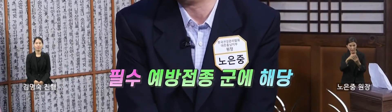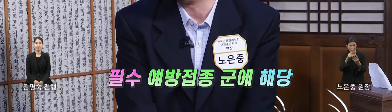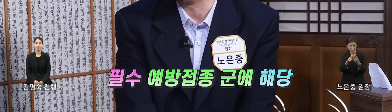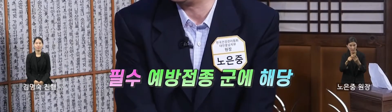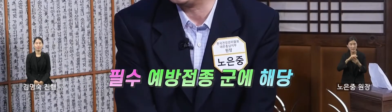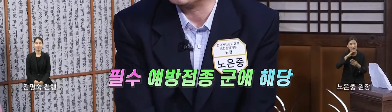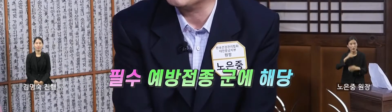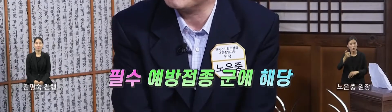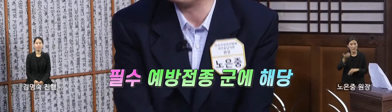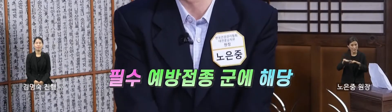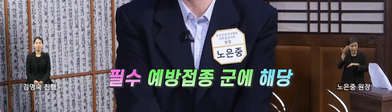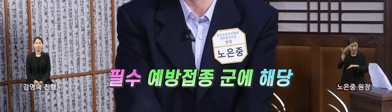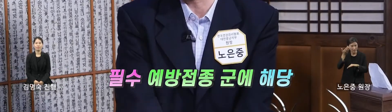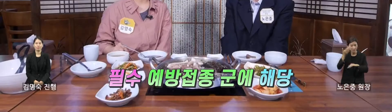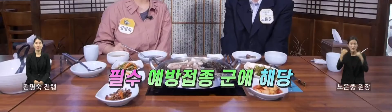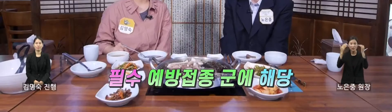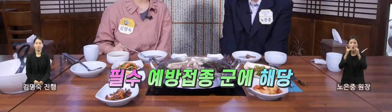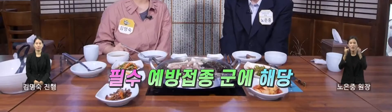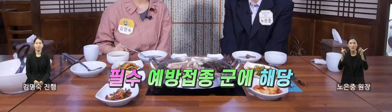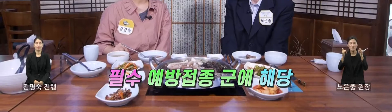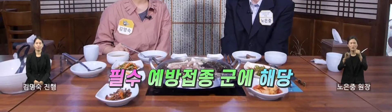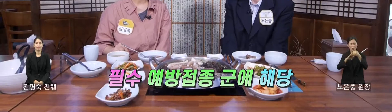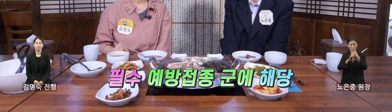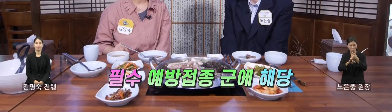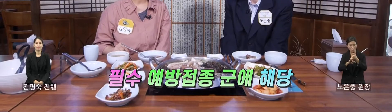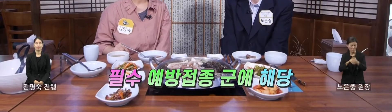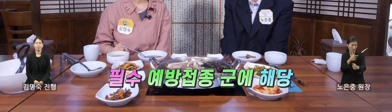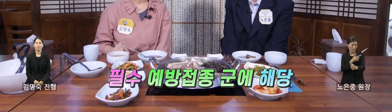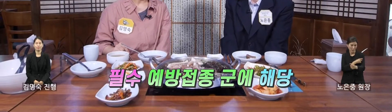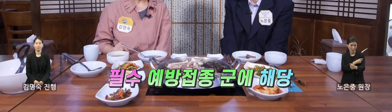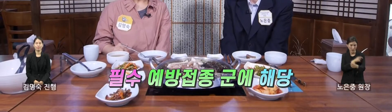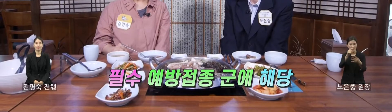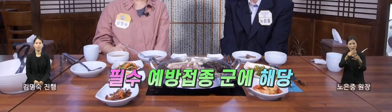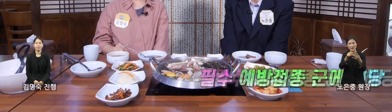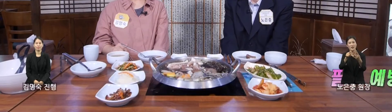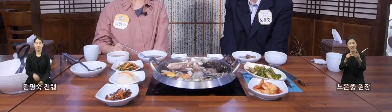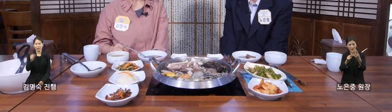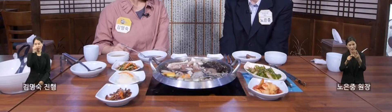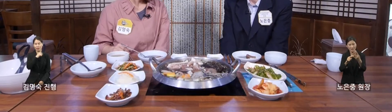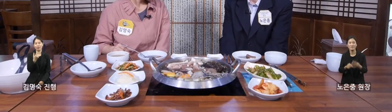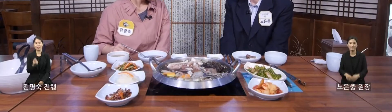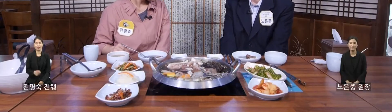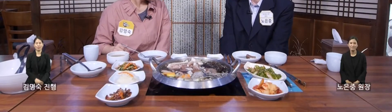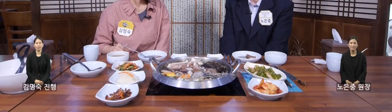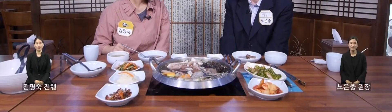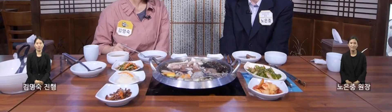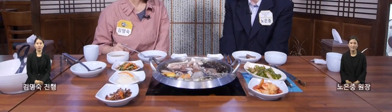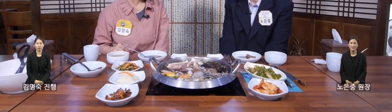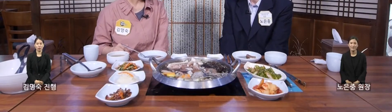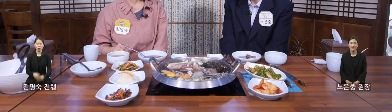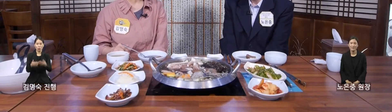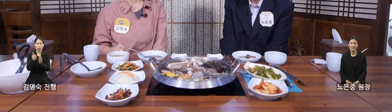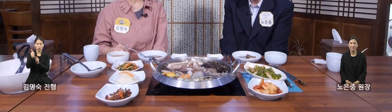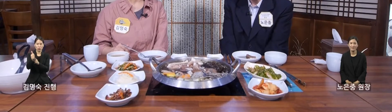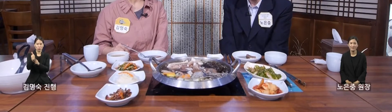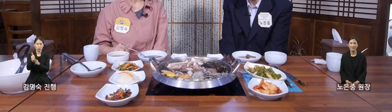있어서 이제 그 필수로 해야 될 예방 접종군에 해당이 되는 부분이죠. 아, 예. 그런 게 있는지 예. 오늘 원장님을 예. 통해서